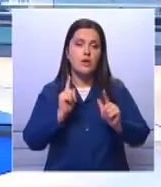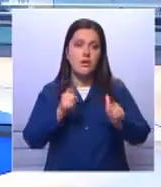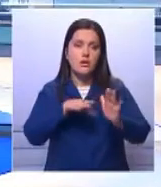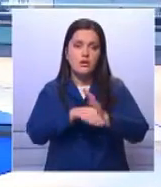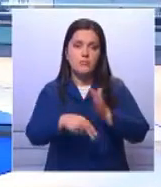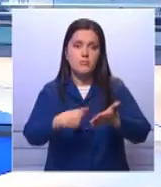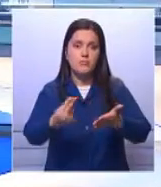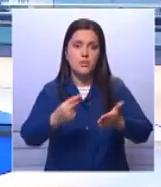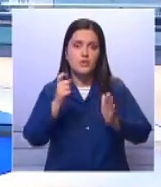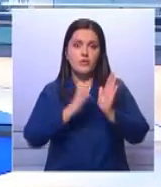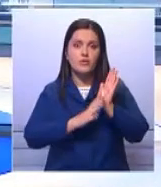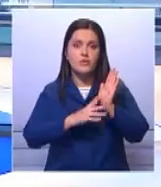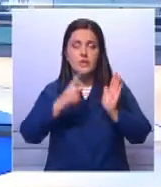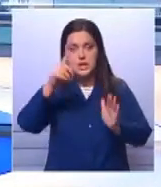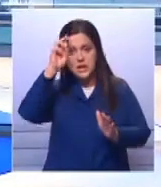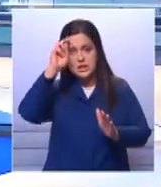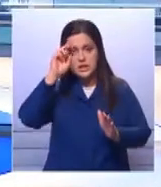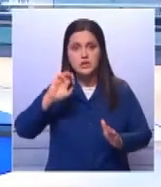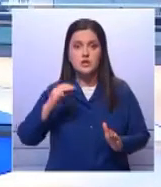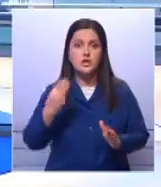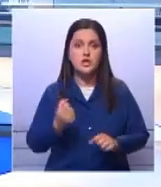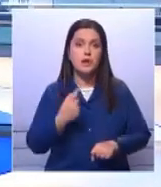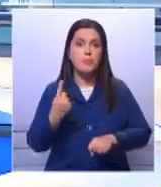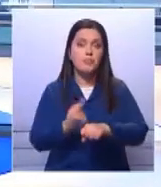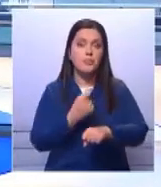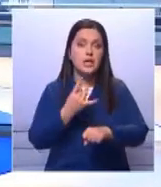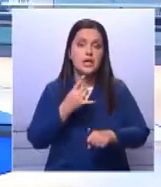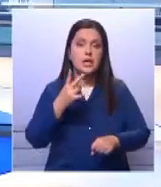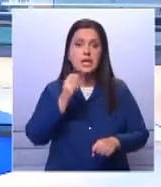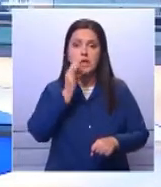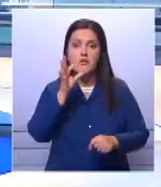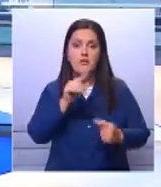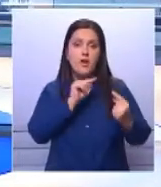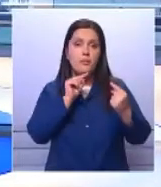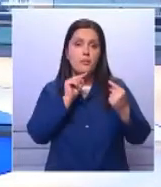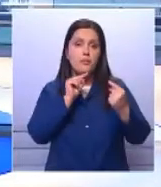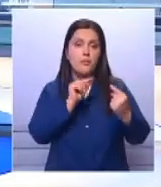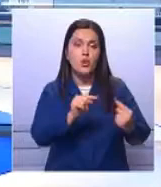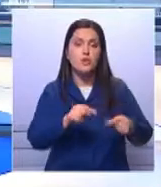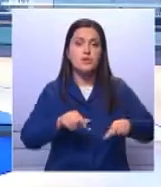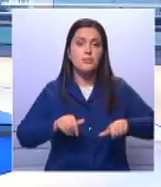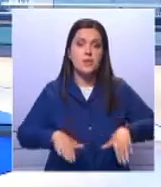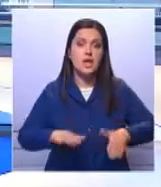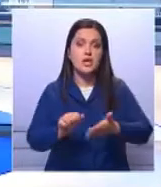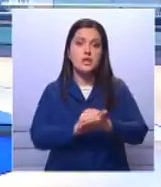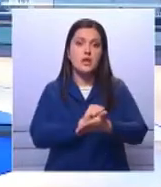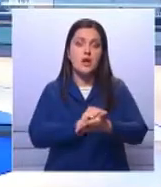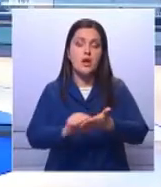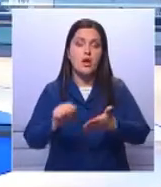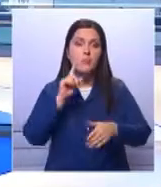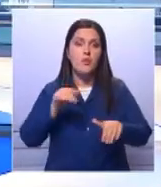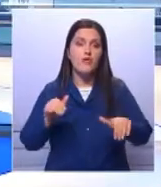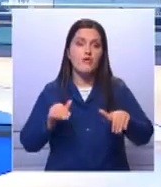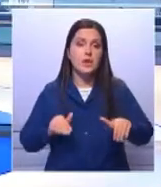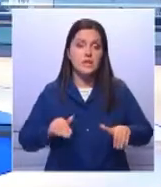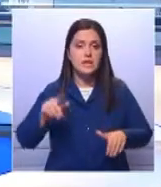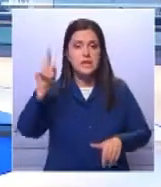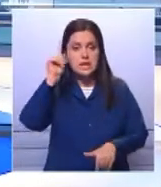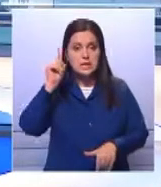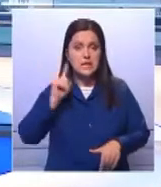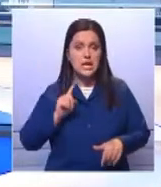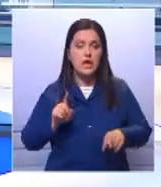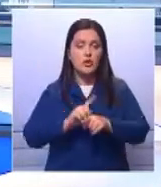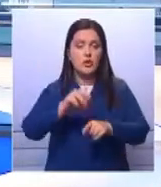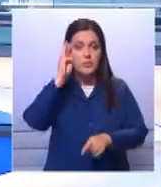поддержала 191 страна. При этом Соединенные Штаты впервые не высказались против принятия документа, а воздержались, как и Израиль.